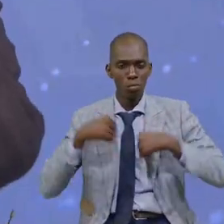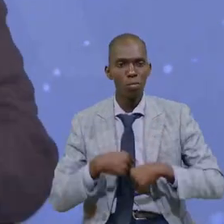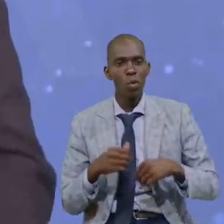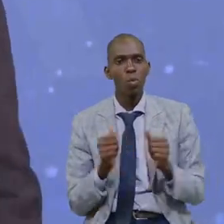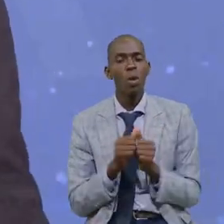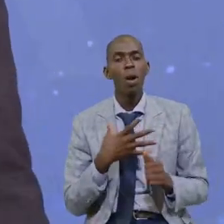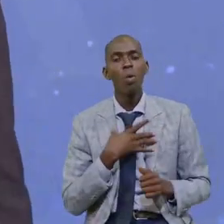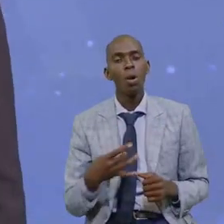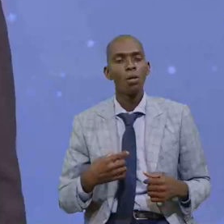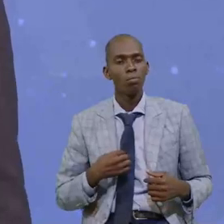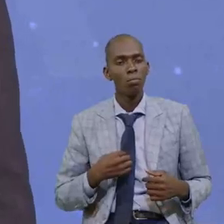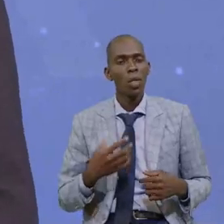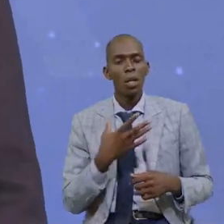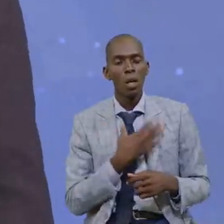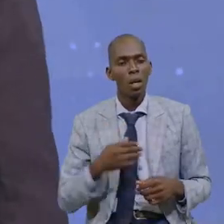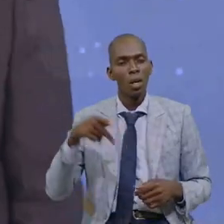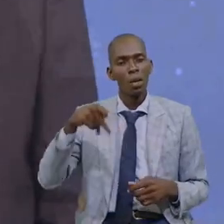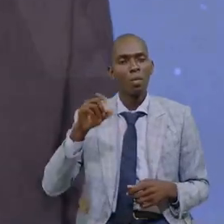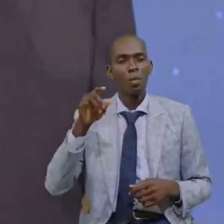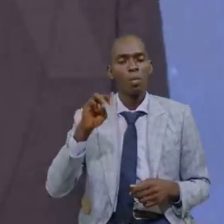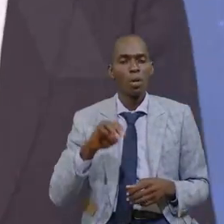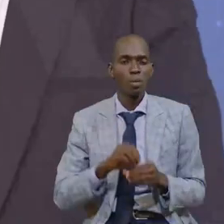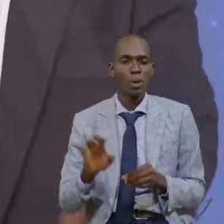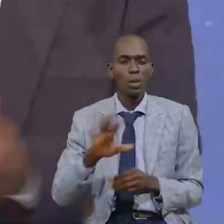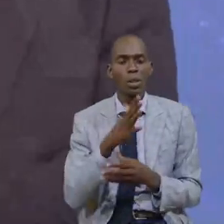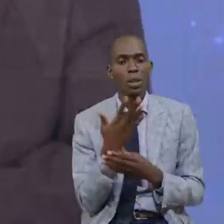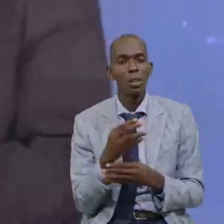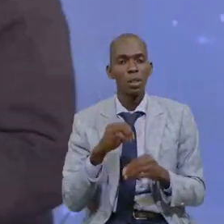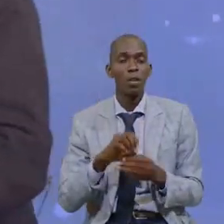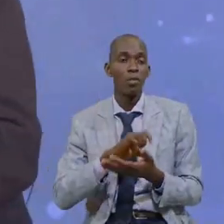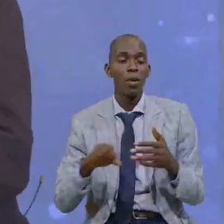robes blanches et des palmes dans leurs mains.